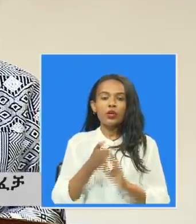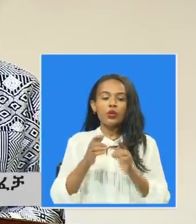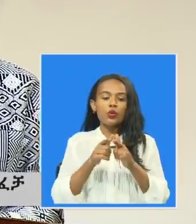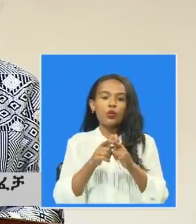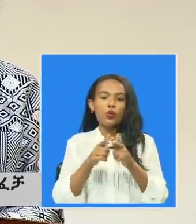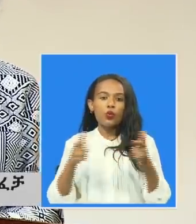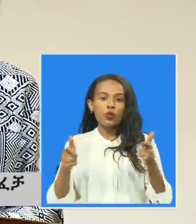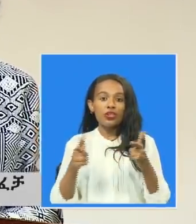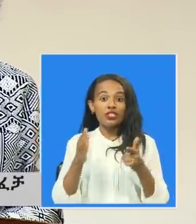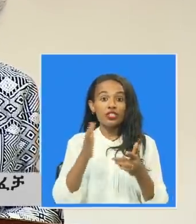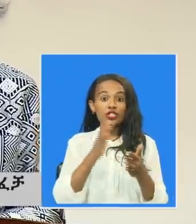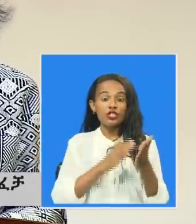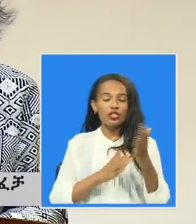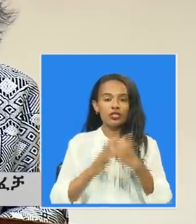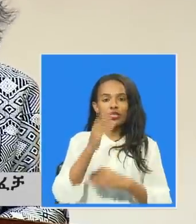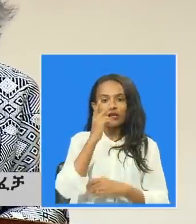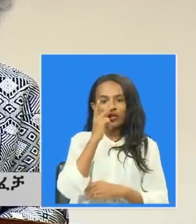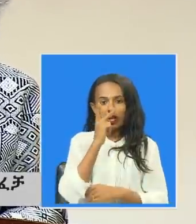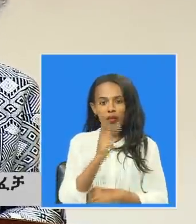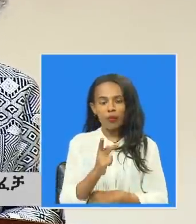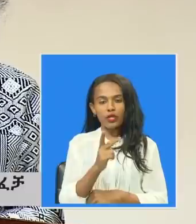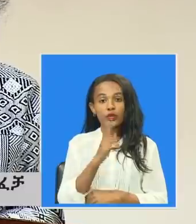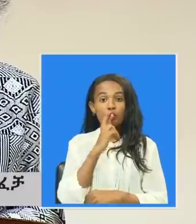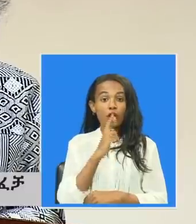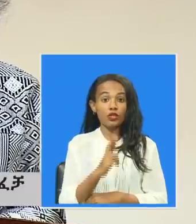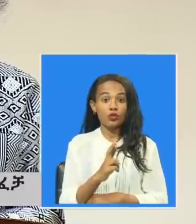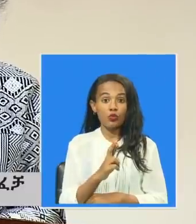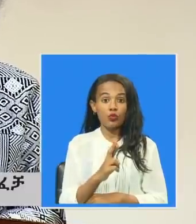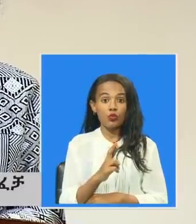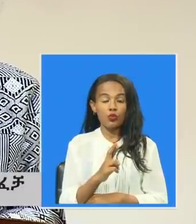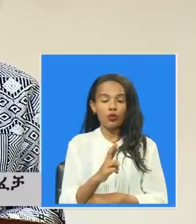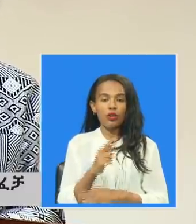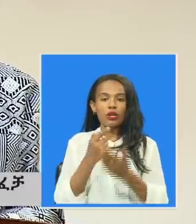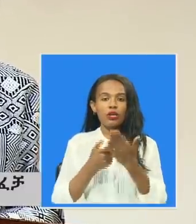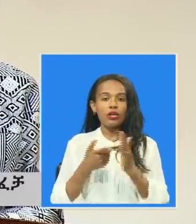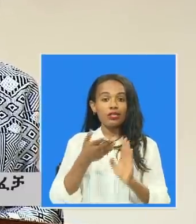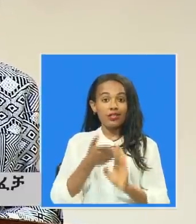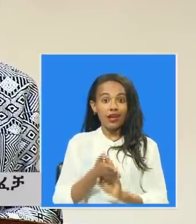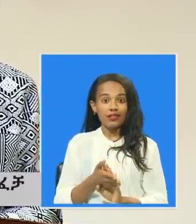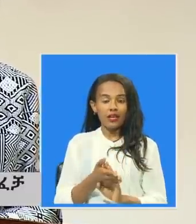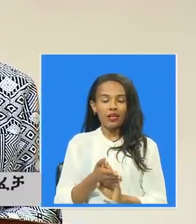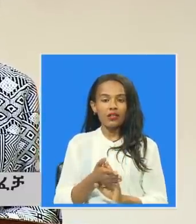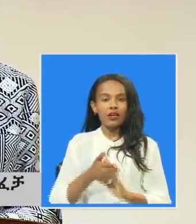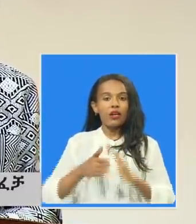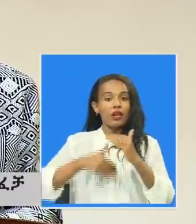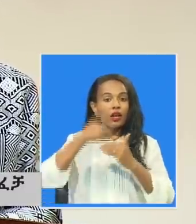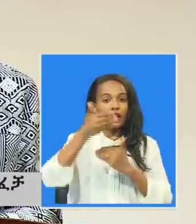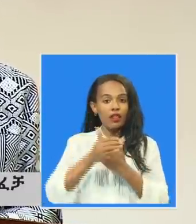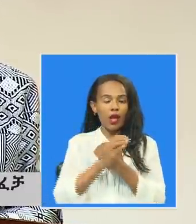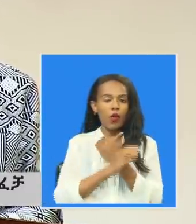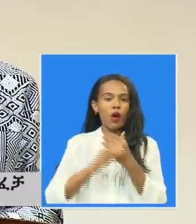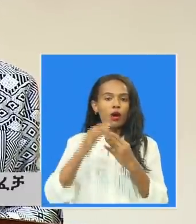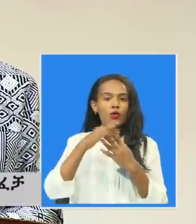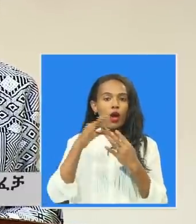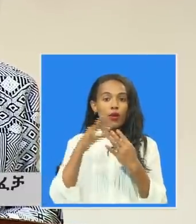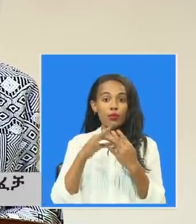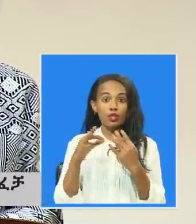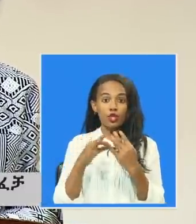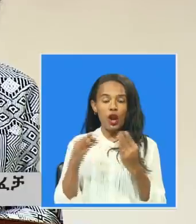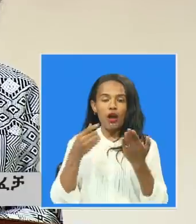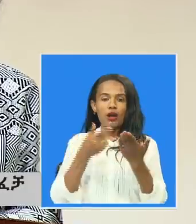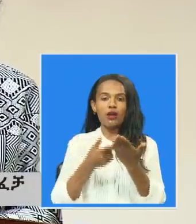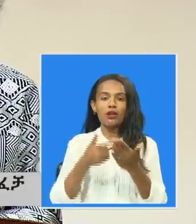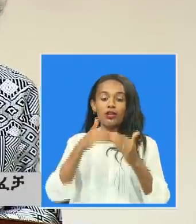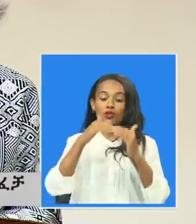ጉልህ ችግር የታየባቸው ናቸው። ከዚህ አንፃር ቀጣዩ ሀገራዊ ምርጫ